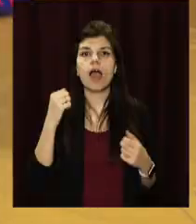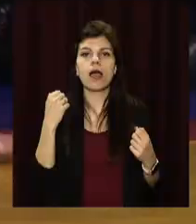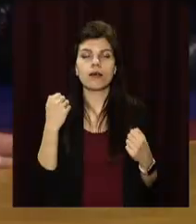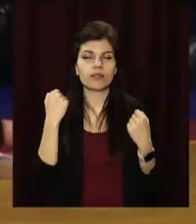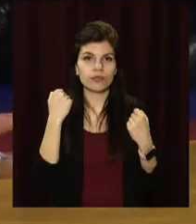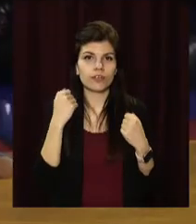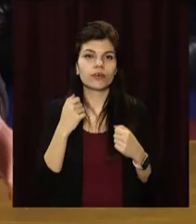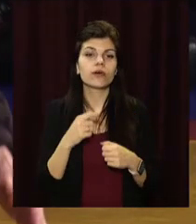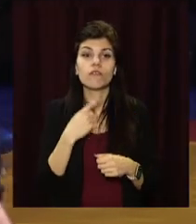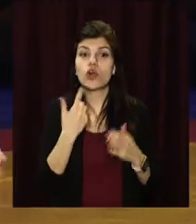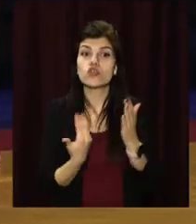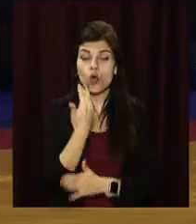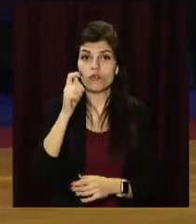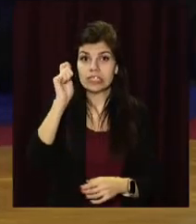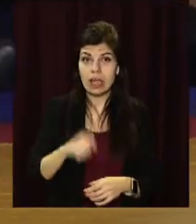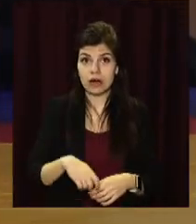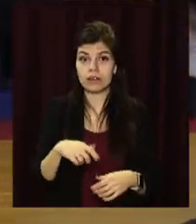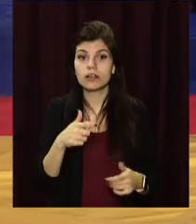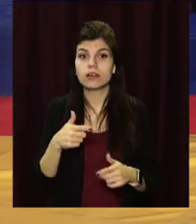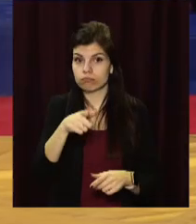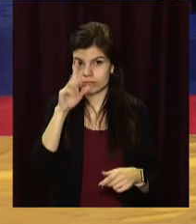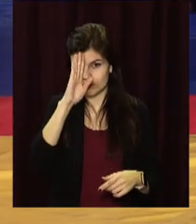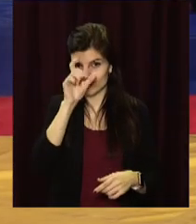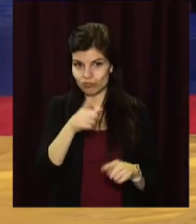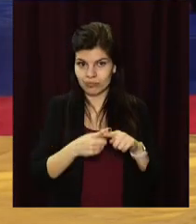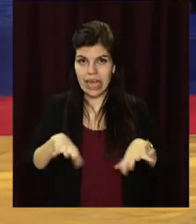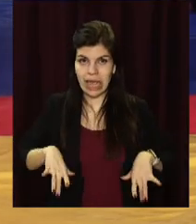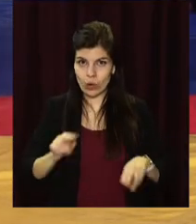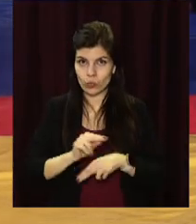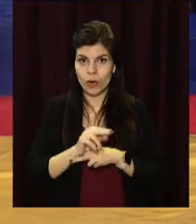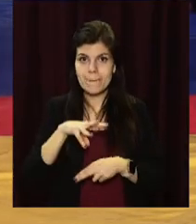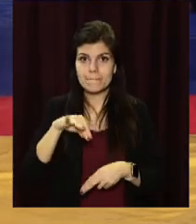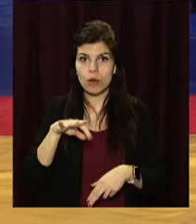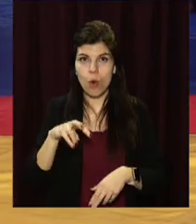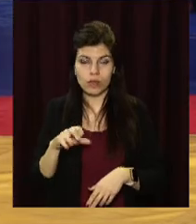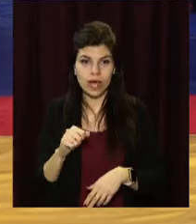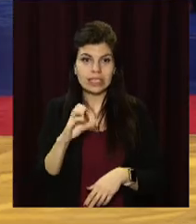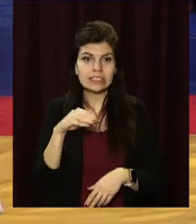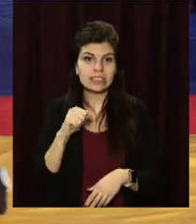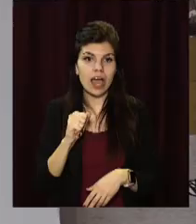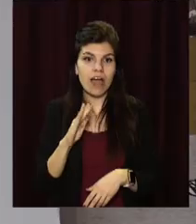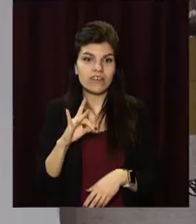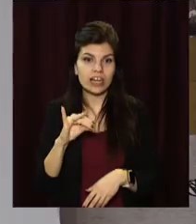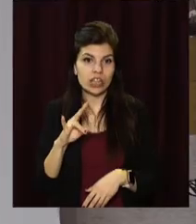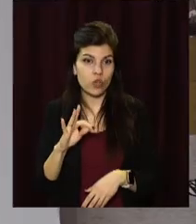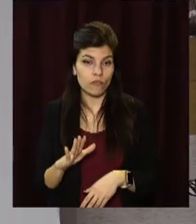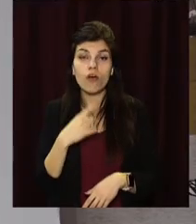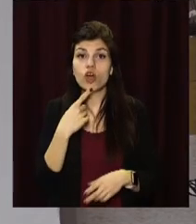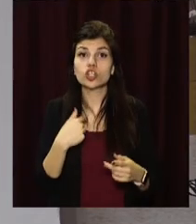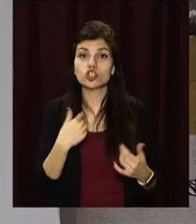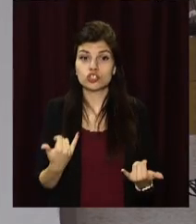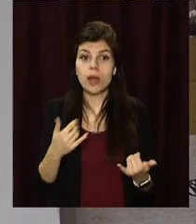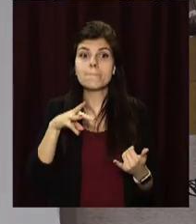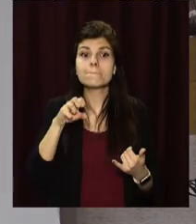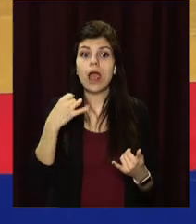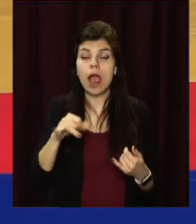До нових стартів борців готує Микола Ставрінов. Зараз у нас наступний ліцензійний турнір в початку мая